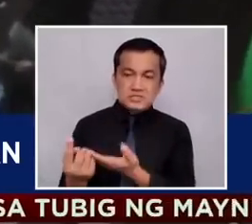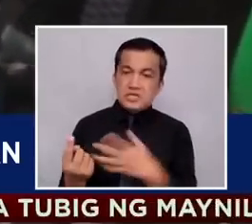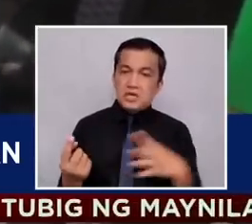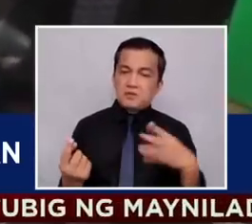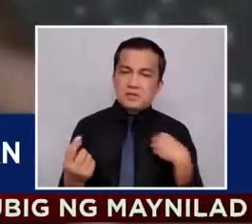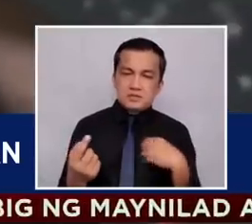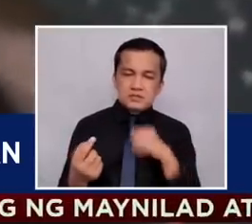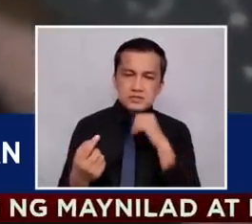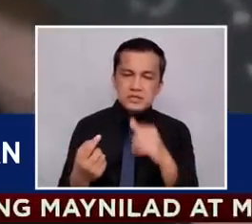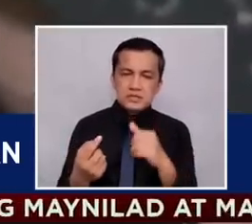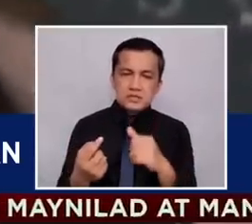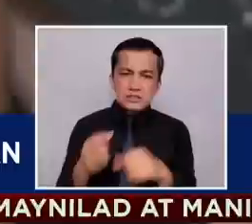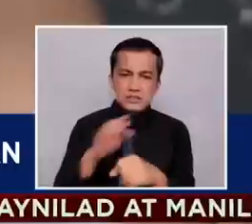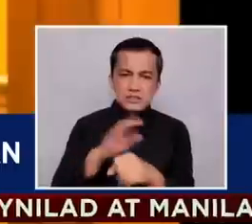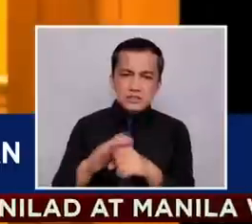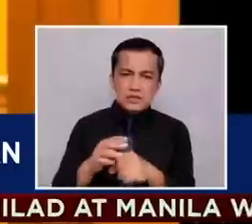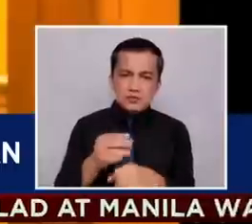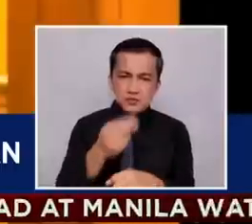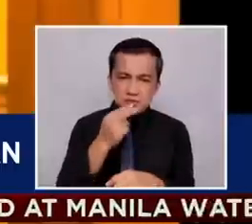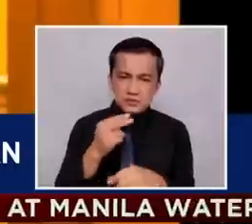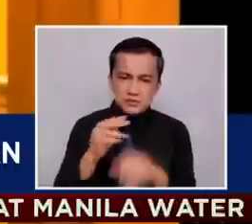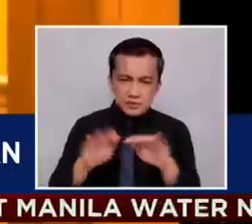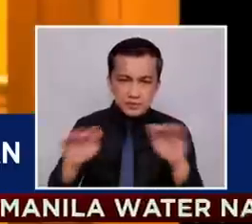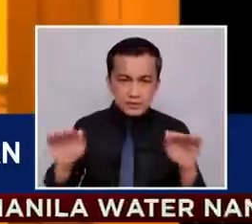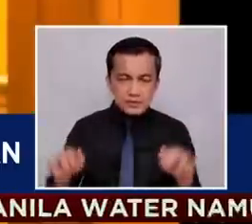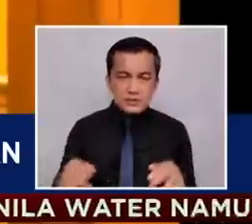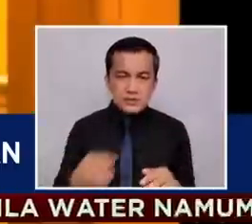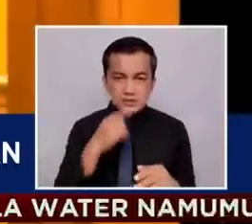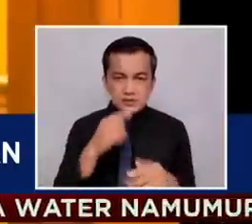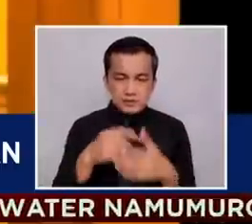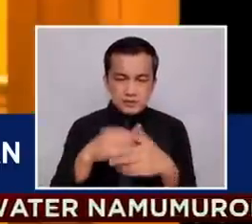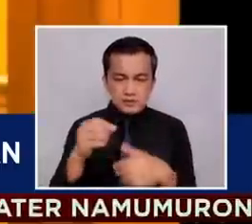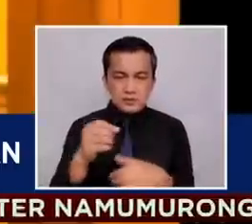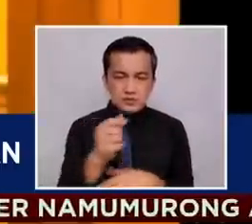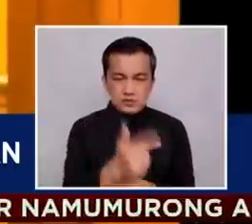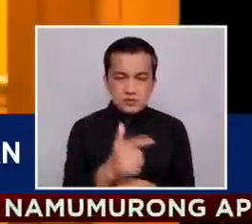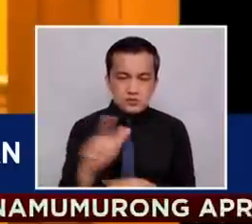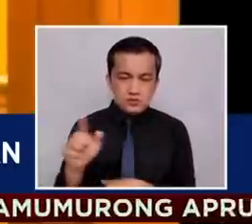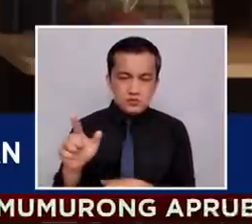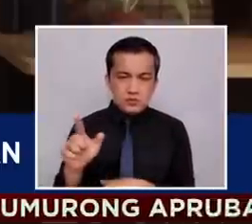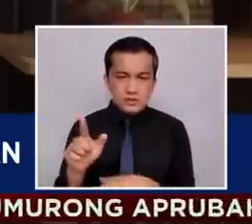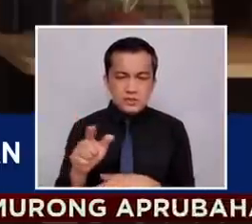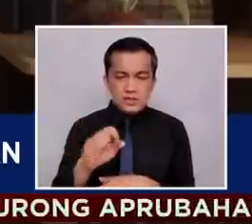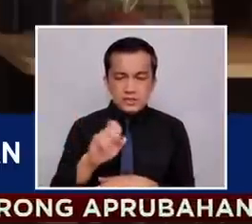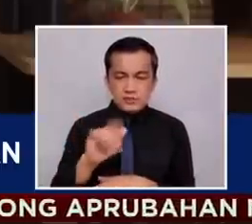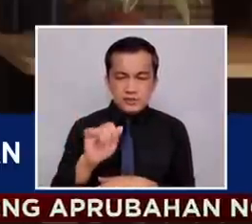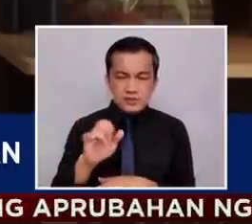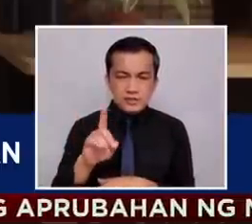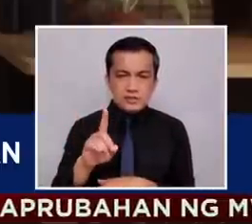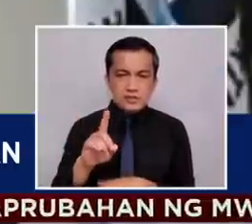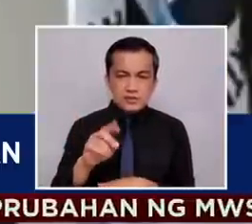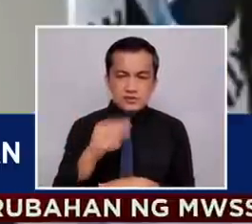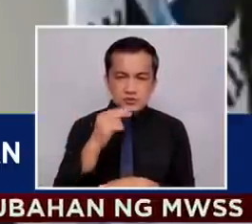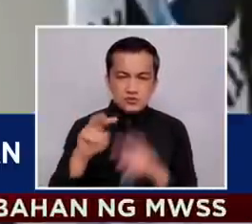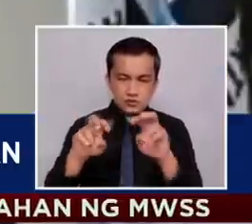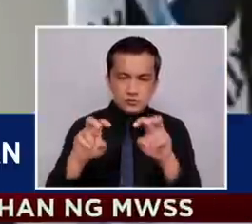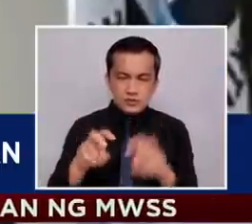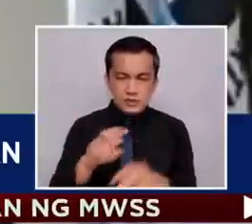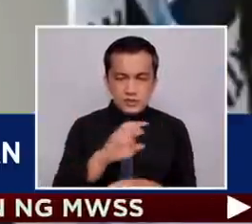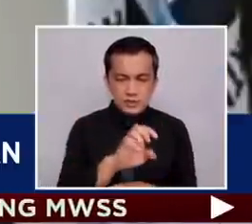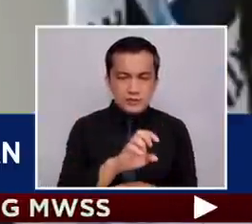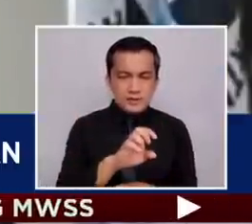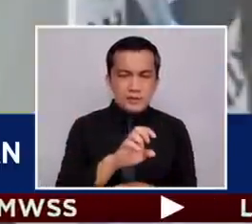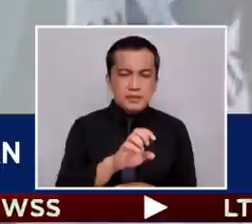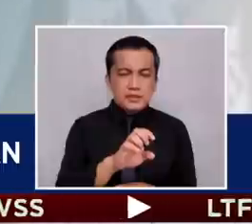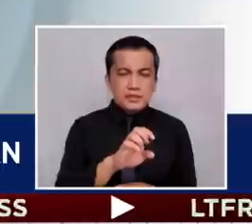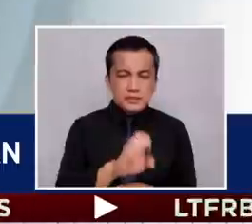nutrisyong nakukuha ng mga bata. Base sa inalabas na 2021 Expanded National Nutrition Survey o ENNS ng